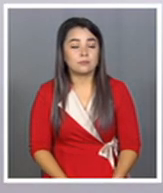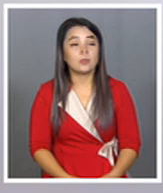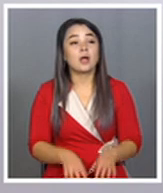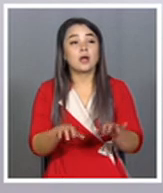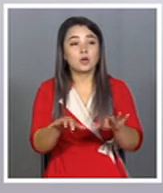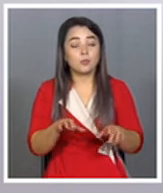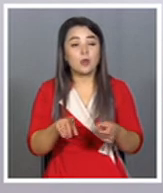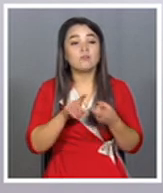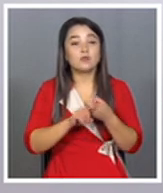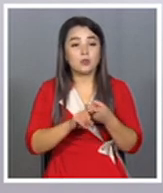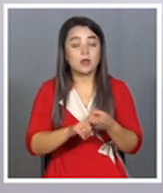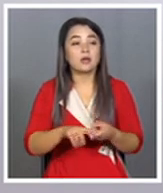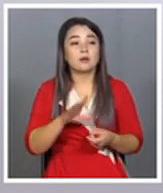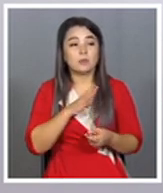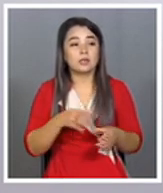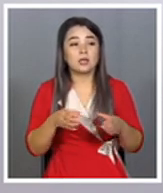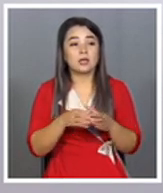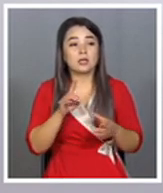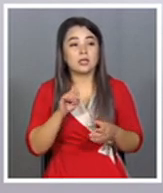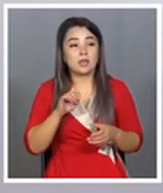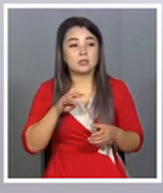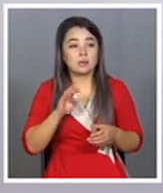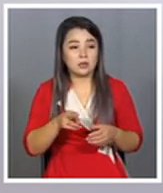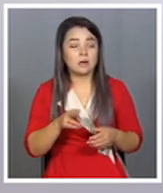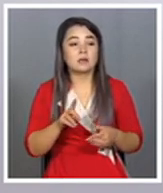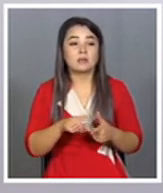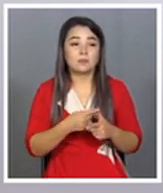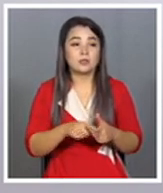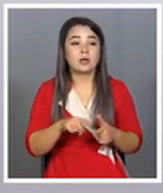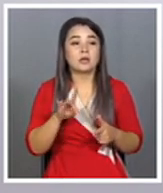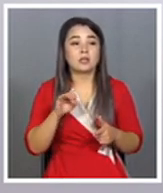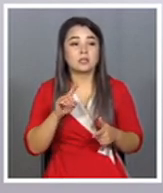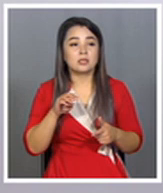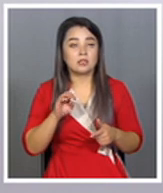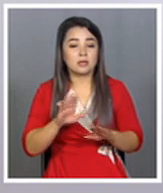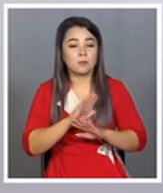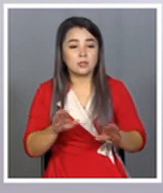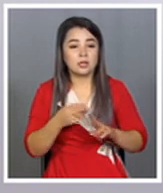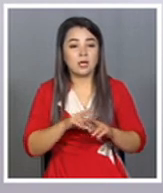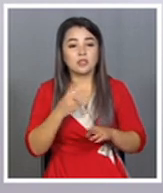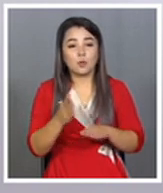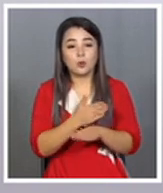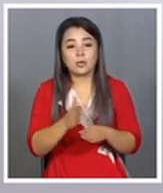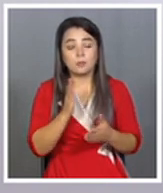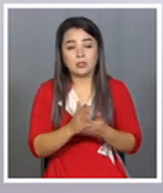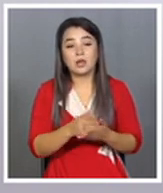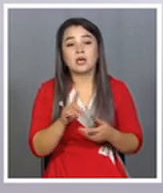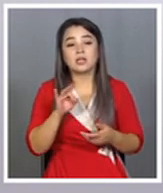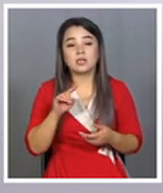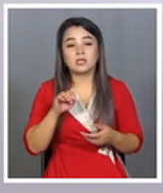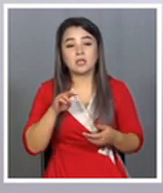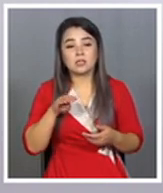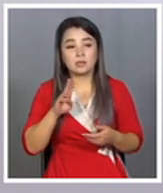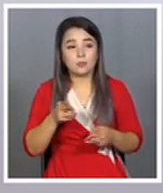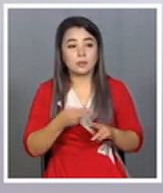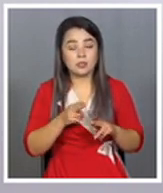Компьютерлік вирустар резиденттік және резиденттік емес деп екіге бөлінеді. Резиденттік вирустар